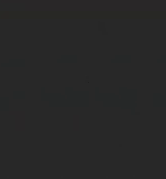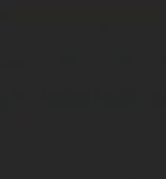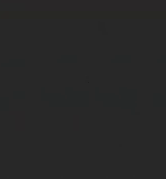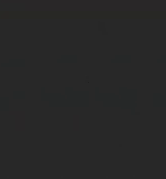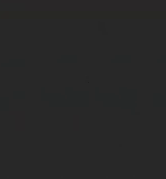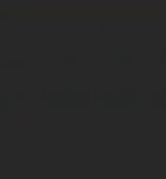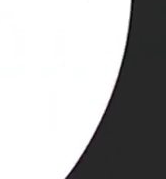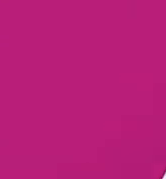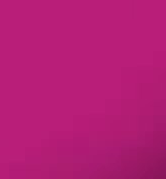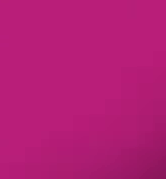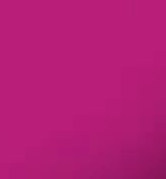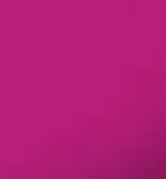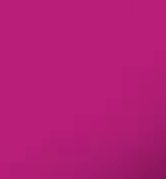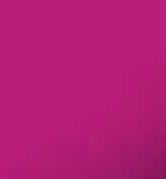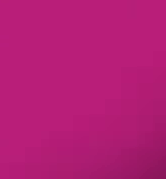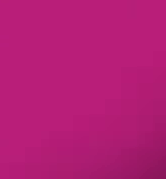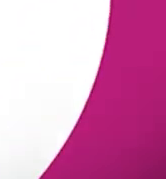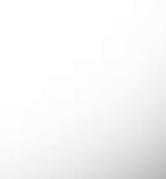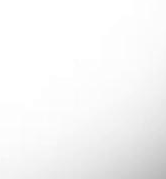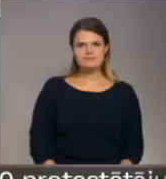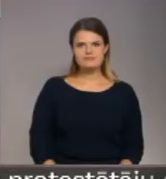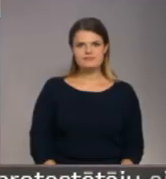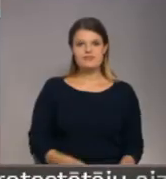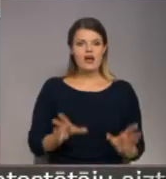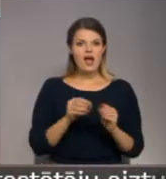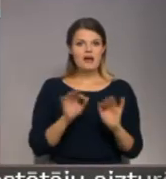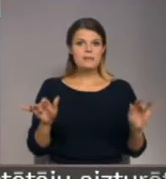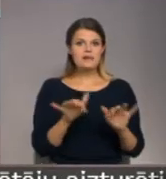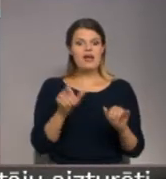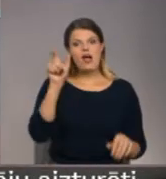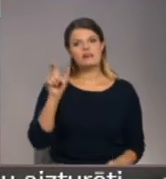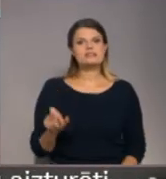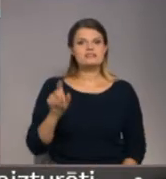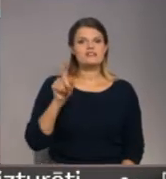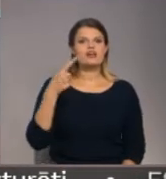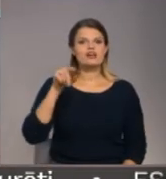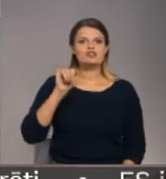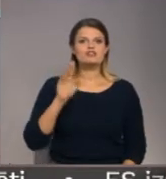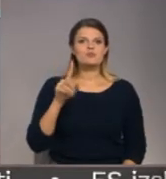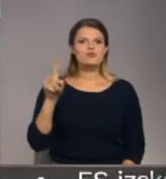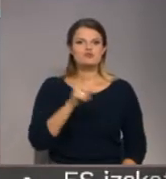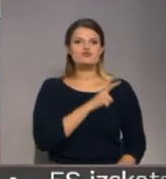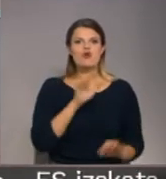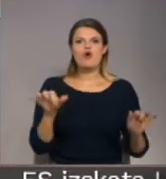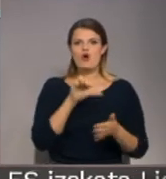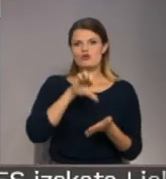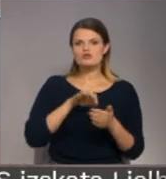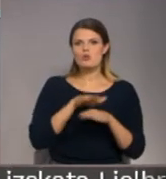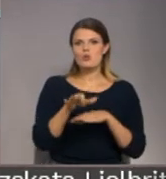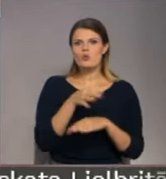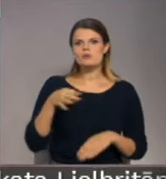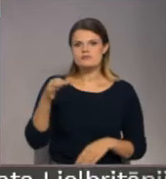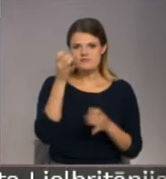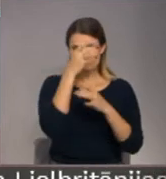Re! Viss ēters ir te! Ar pianistā Vestarda Šimkas solo koncertu Tukuma novada